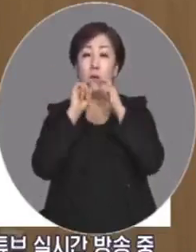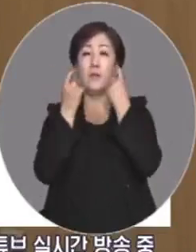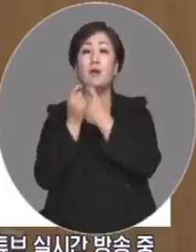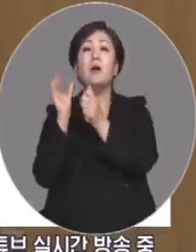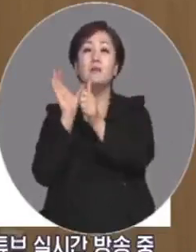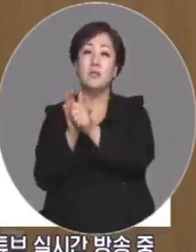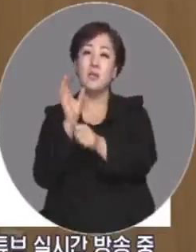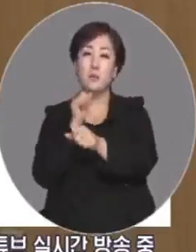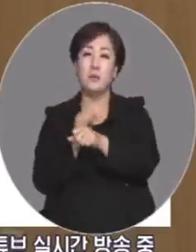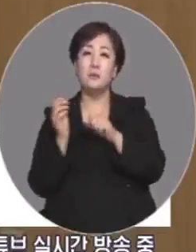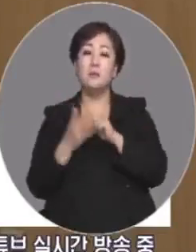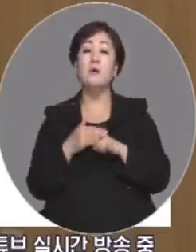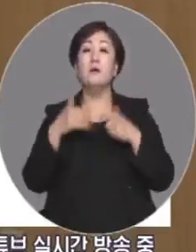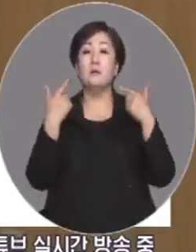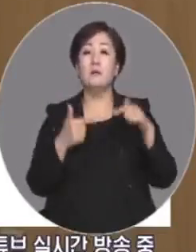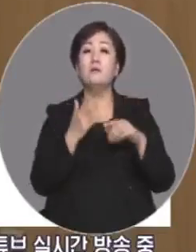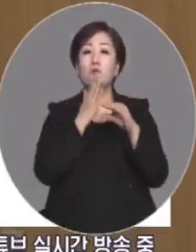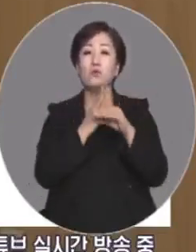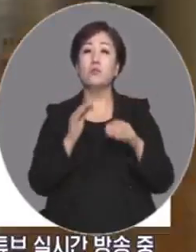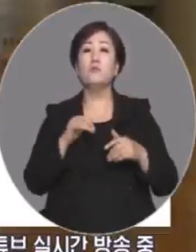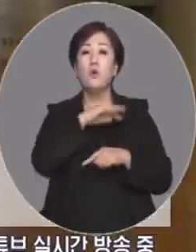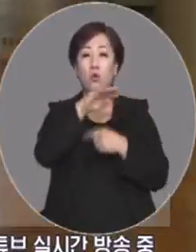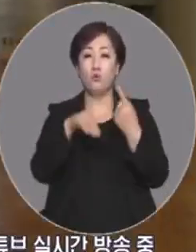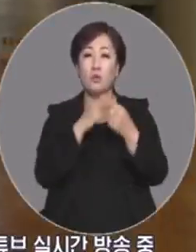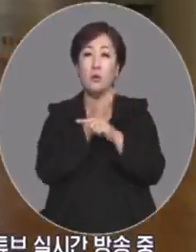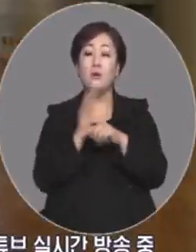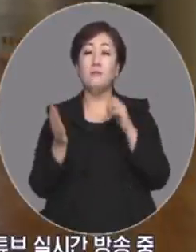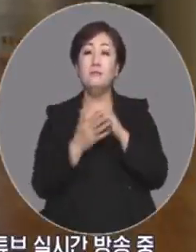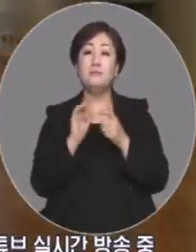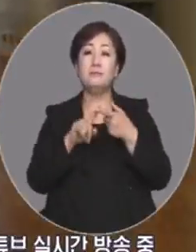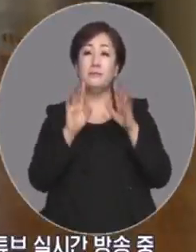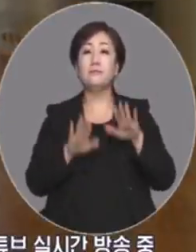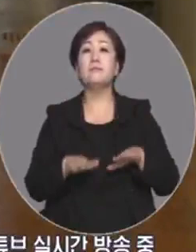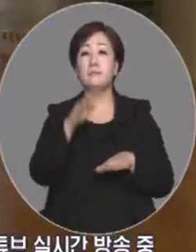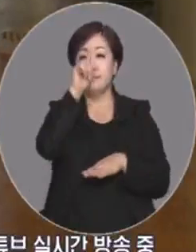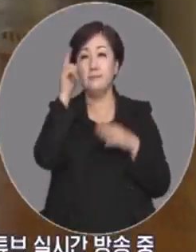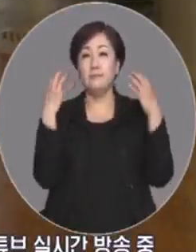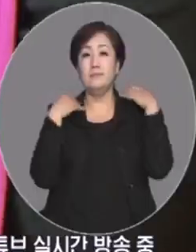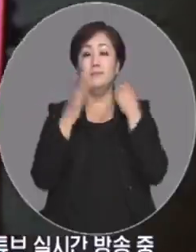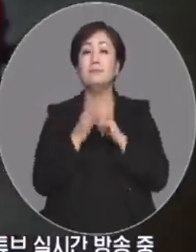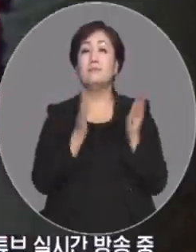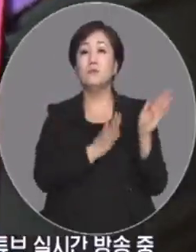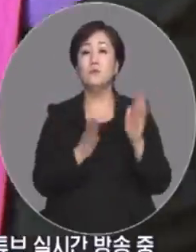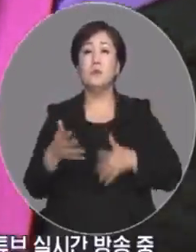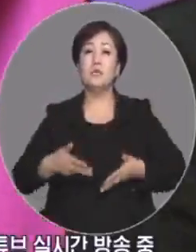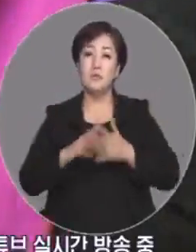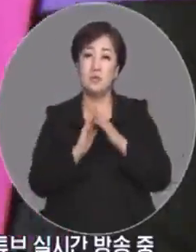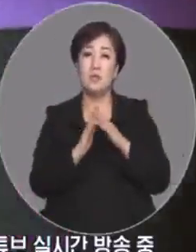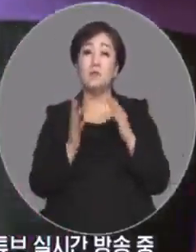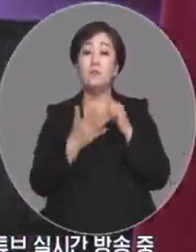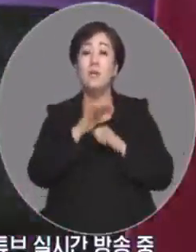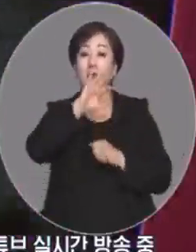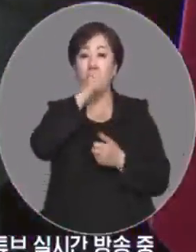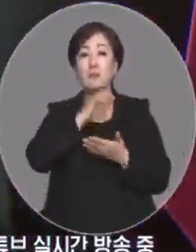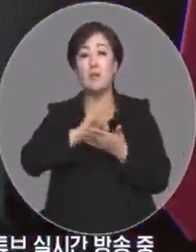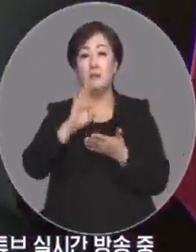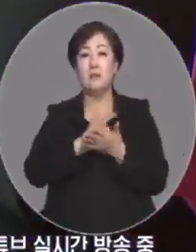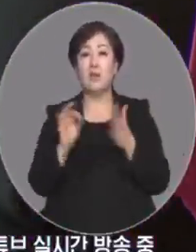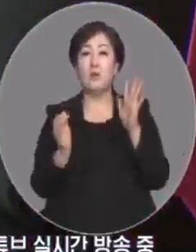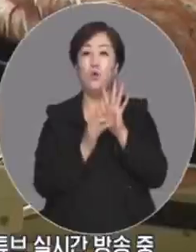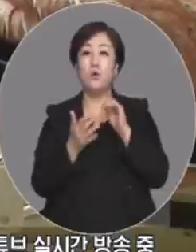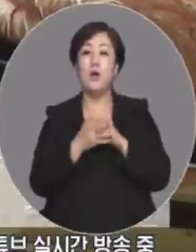맡겨져서 민간 중심으로 이루어졌는데, 다만 정부가 주도해 설립을 추진하면서 예산난과